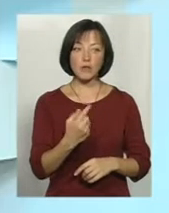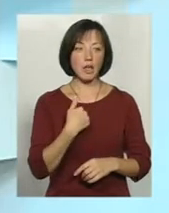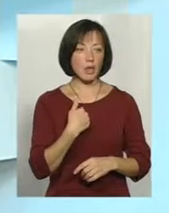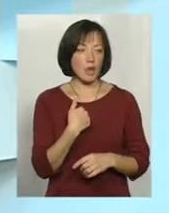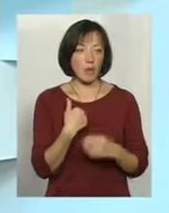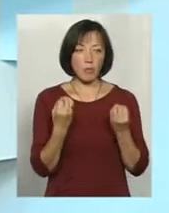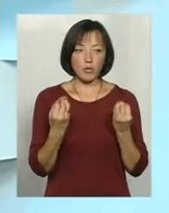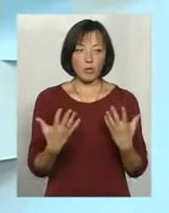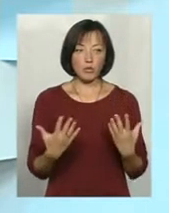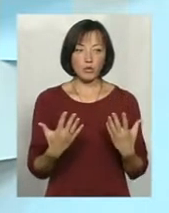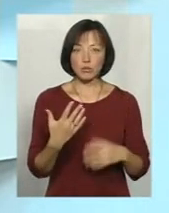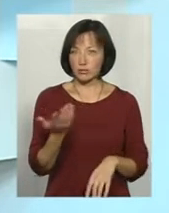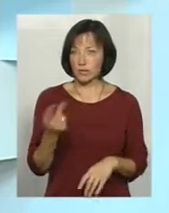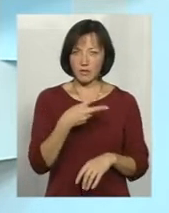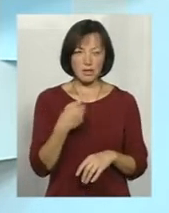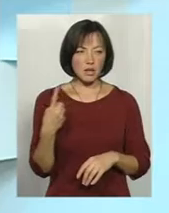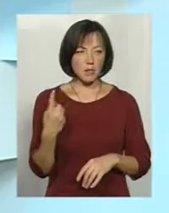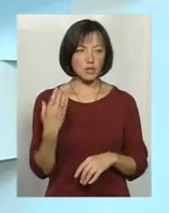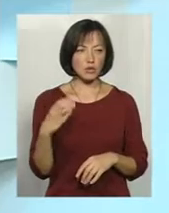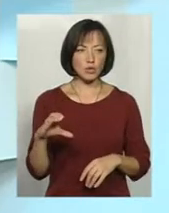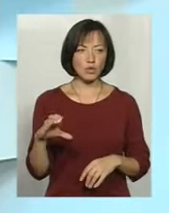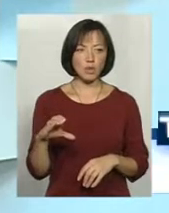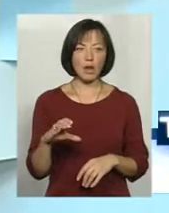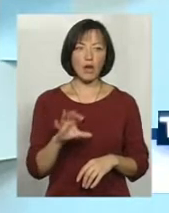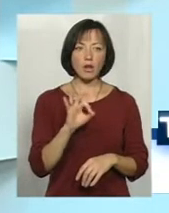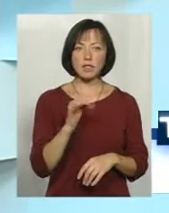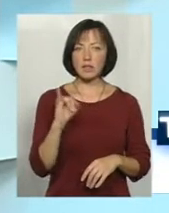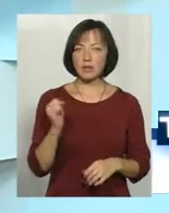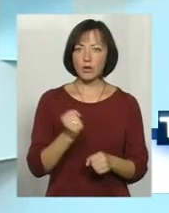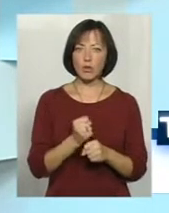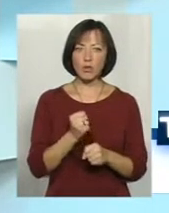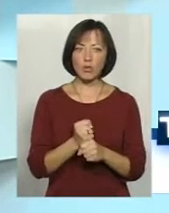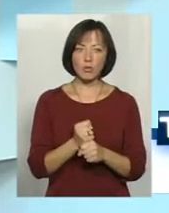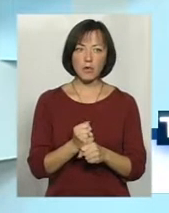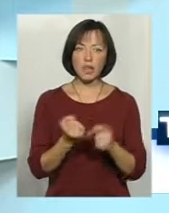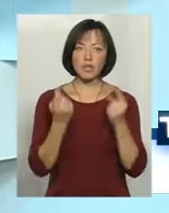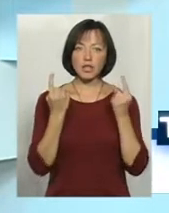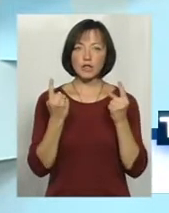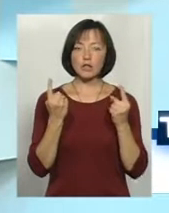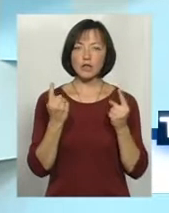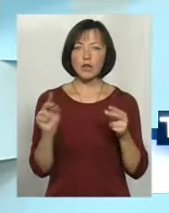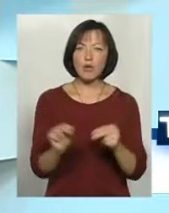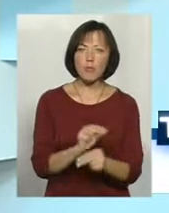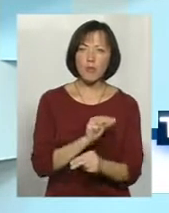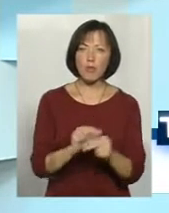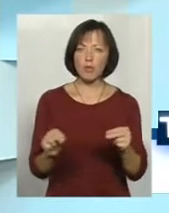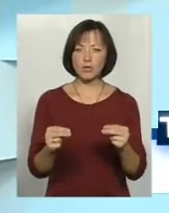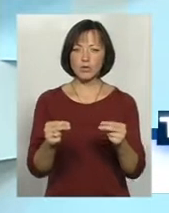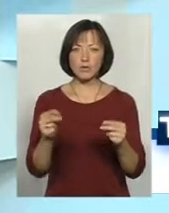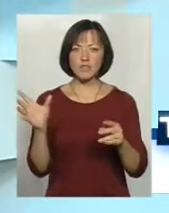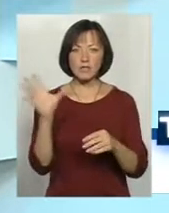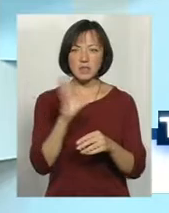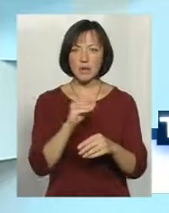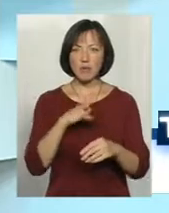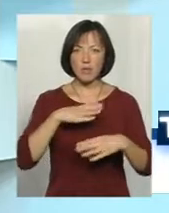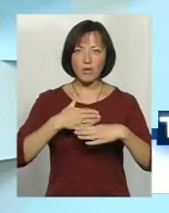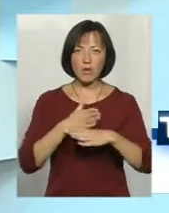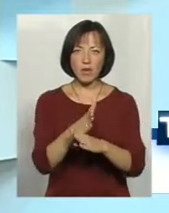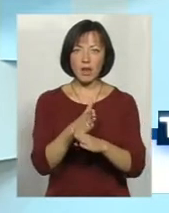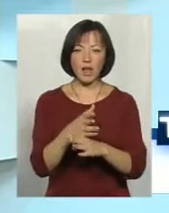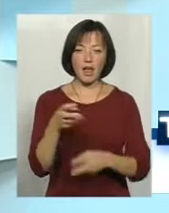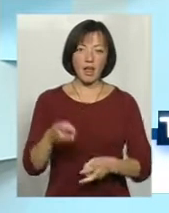просто 21 століття. Олександр Іванович там робить титанічну роботу з точки зору ремонту, там все валилося. Йому було не до